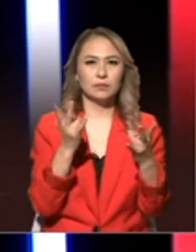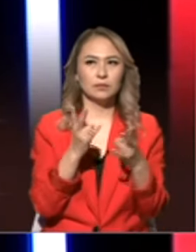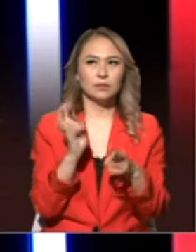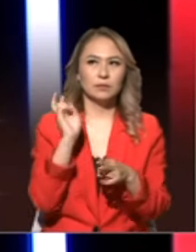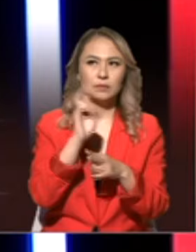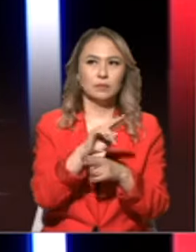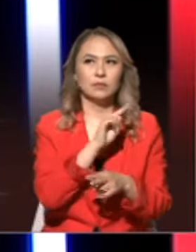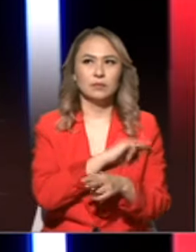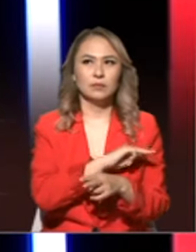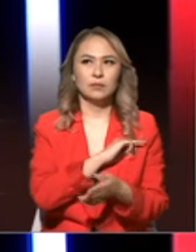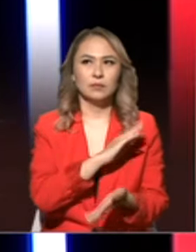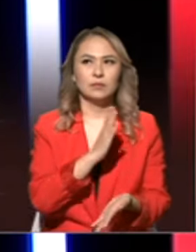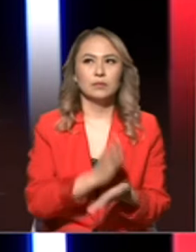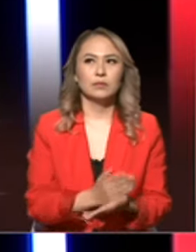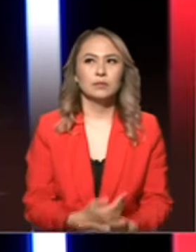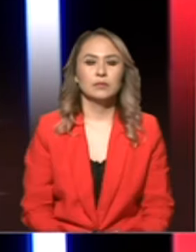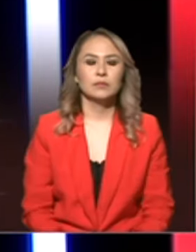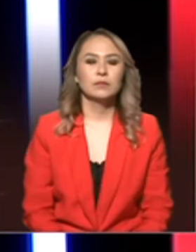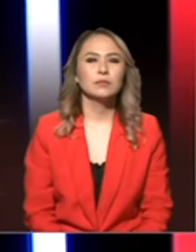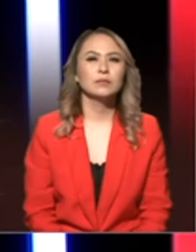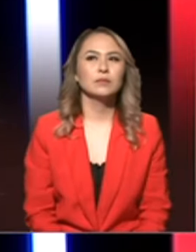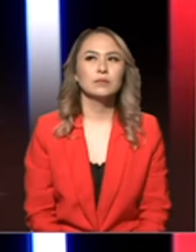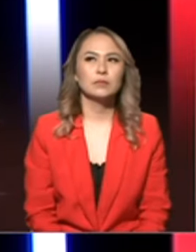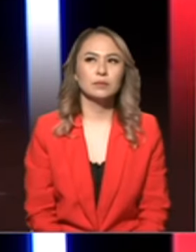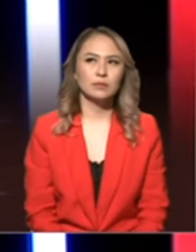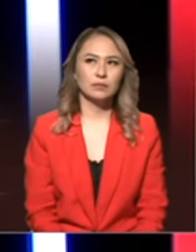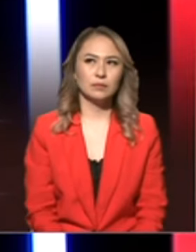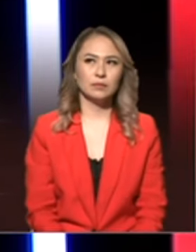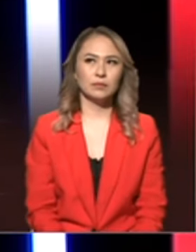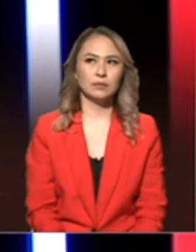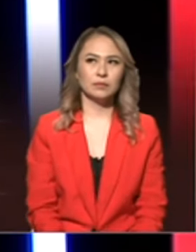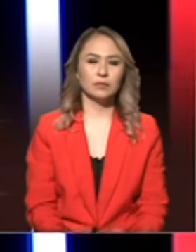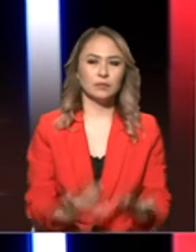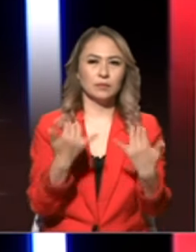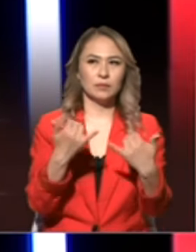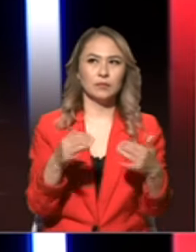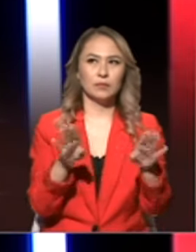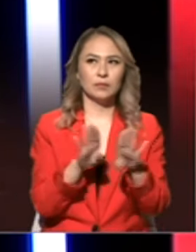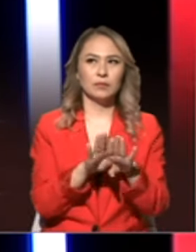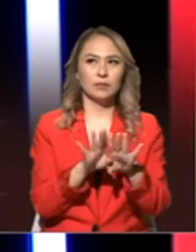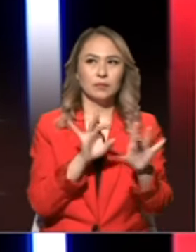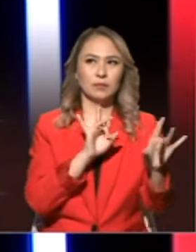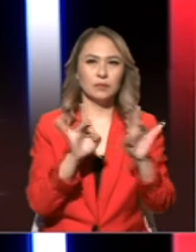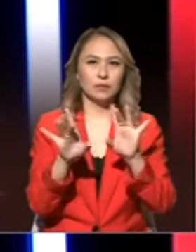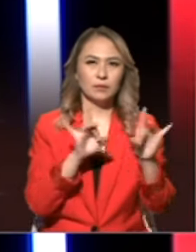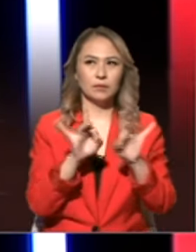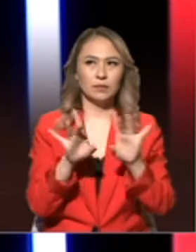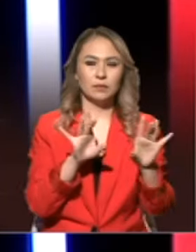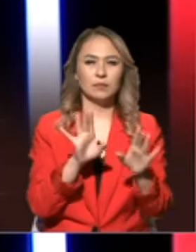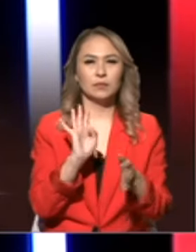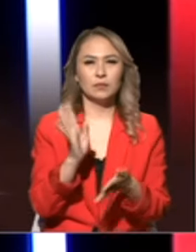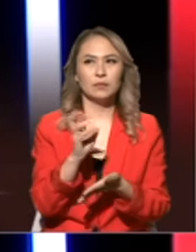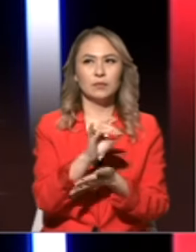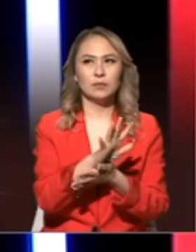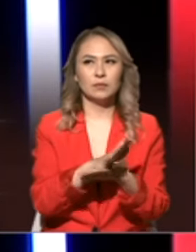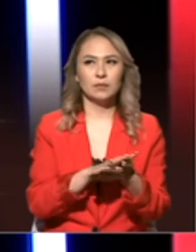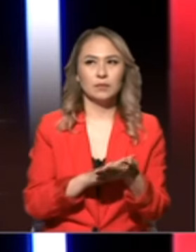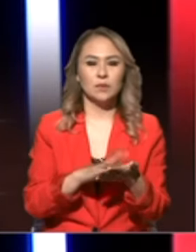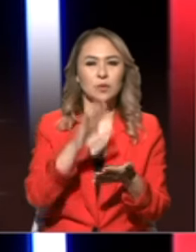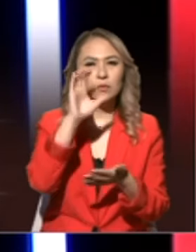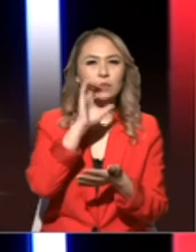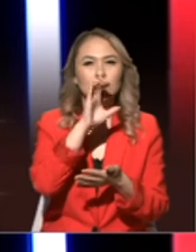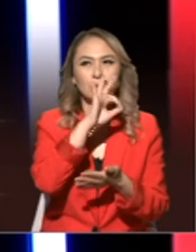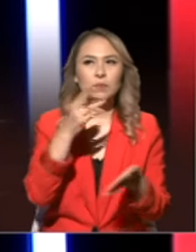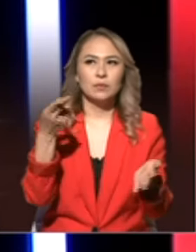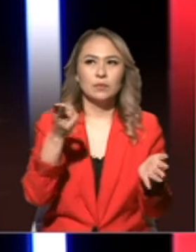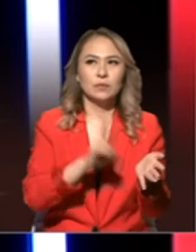жұмыс істейтіндер бар. Ол жерінде істемесі жоғары. Бізде өкінішке қарай дәл осы жерде бар ғой. Үзілістің уақыты келген екен. Мынау жаңағы солтүстікке